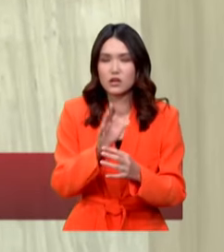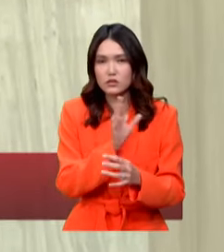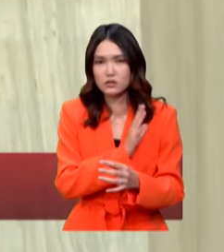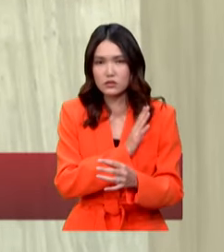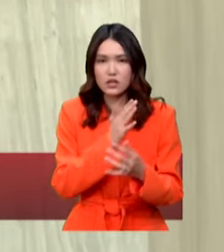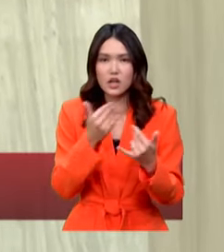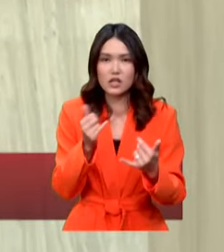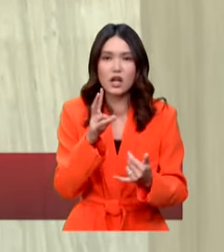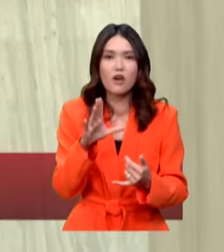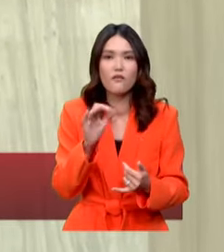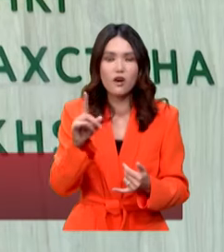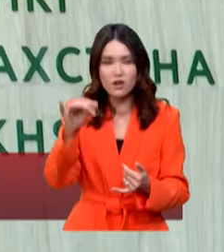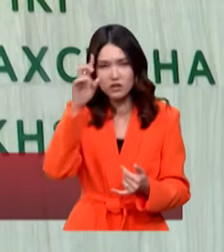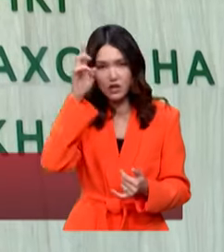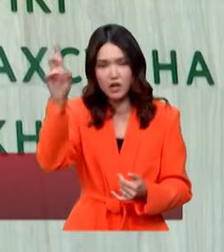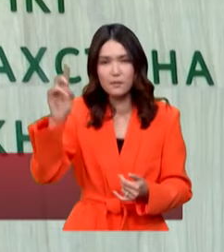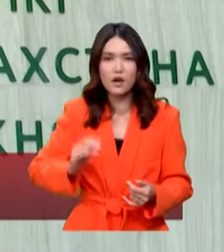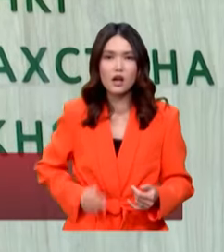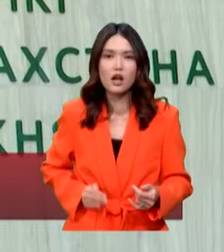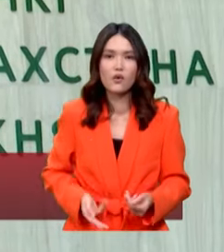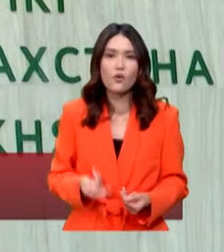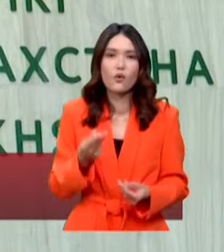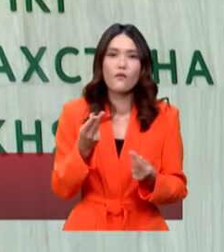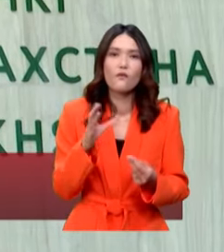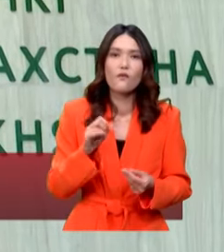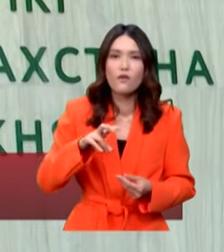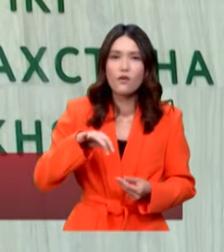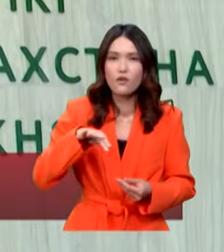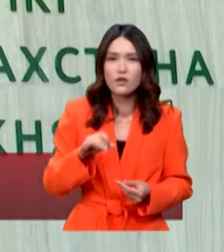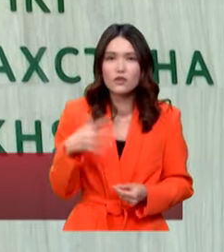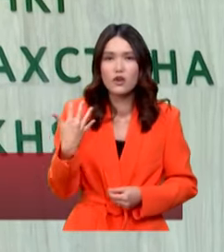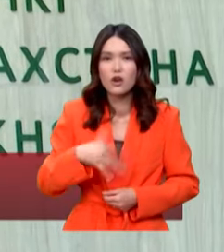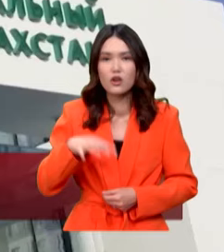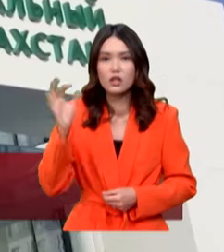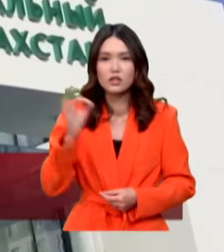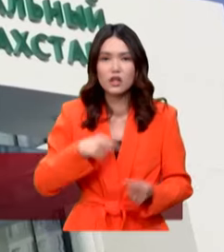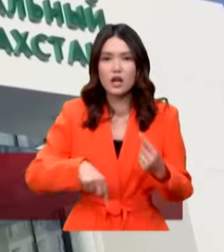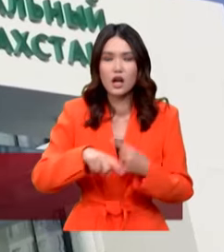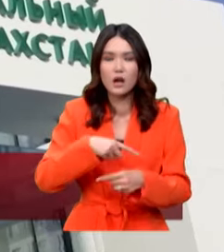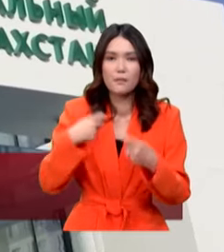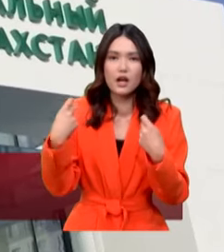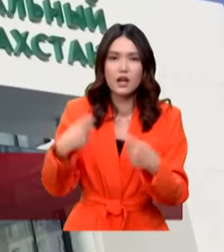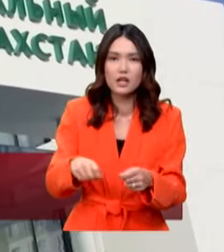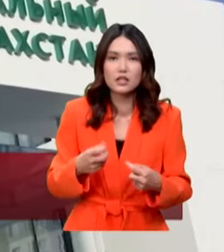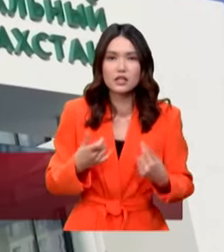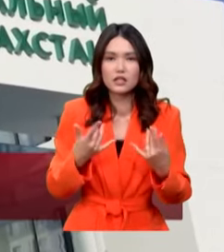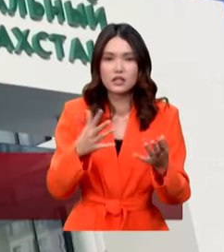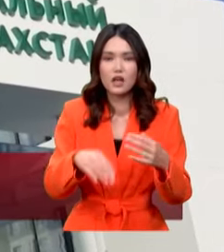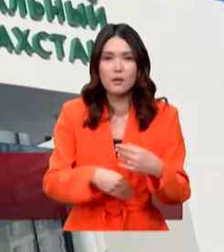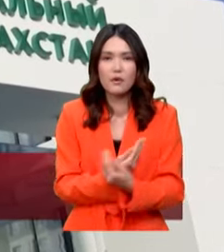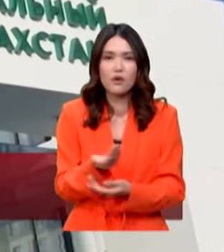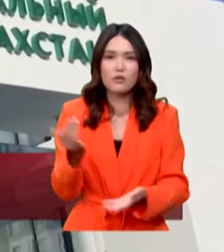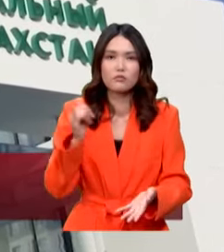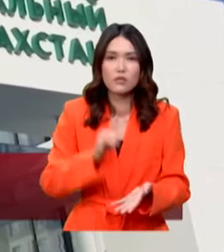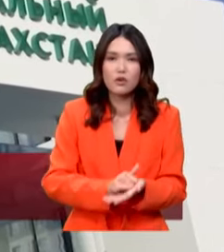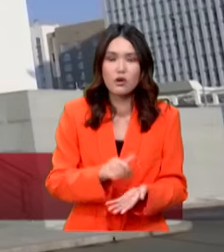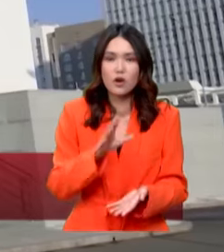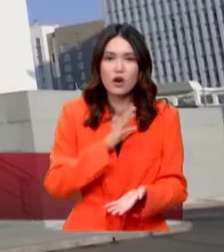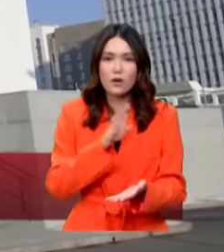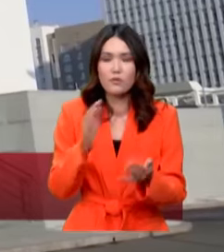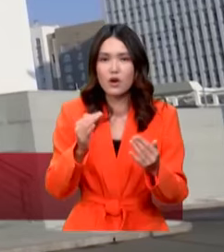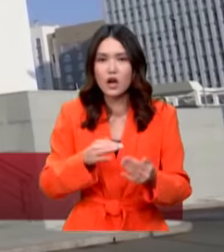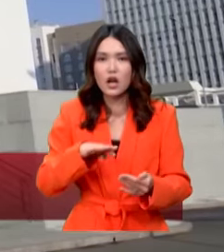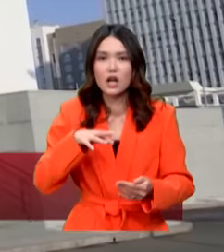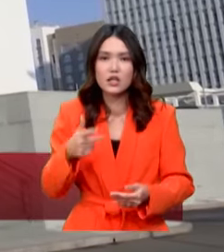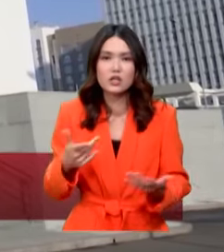былай квазимемлекеттік компанияларға валюталық түсімінің 50% нарықта сату талабы қайта енгізілмек. Құнсызданған төл